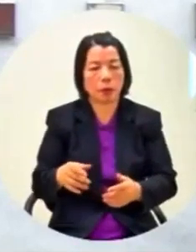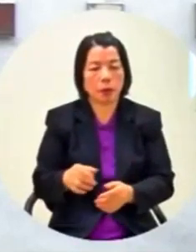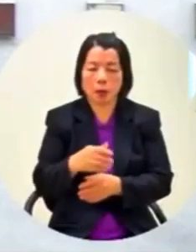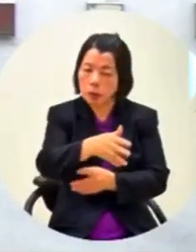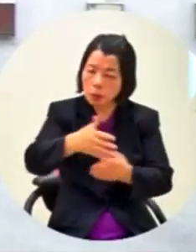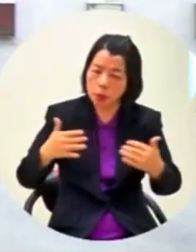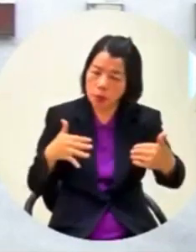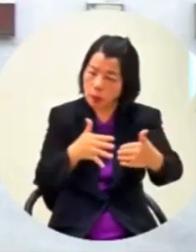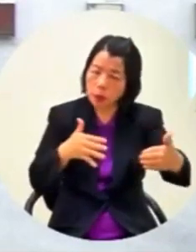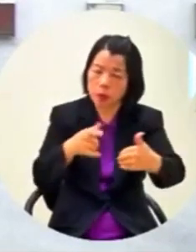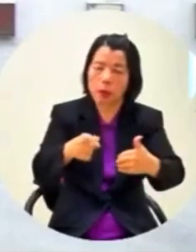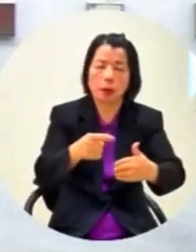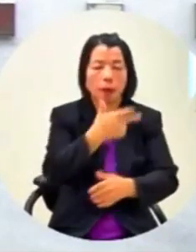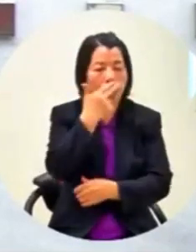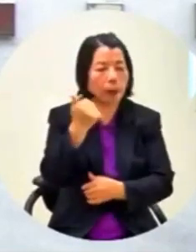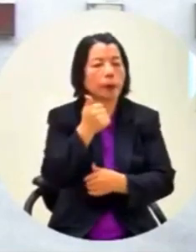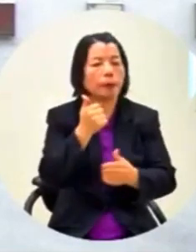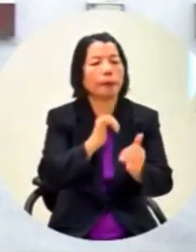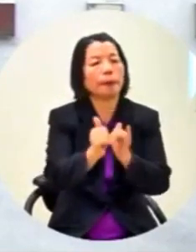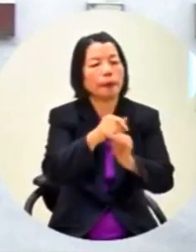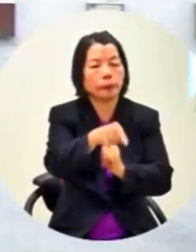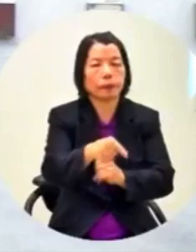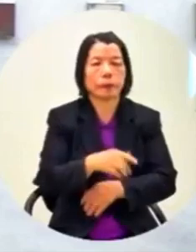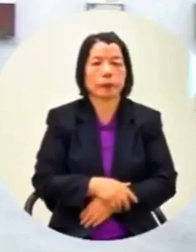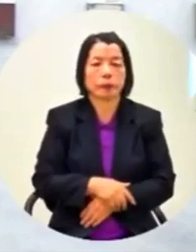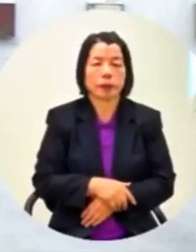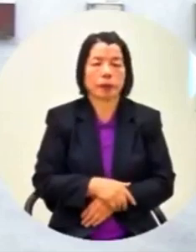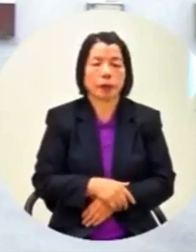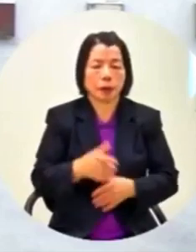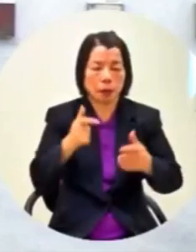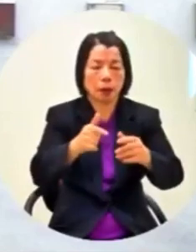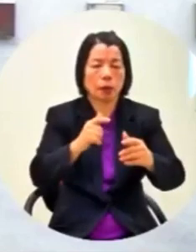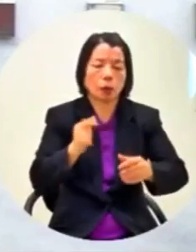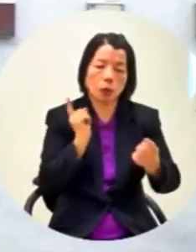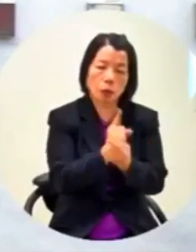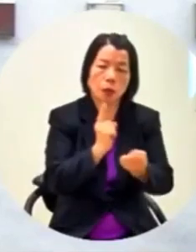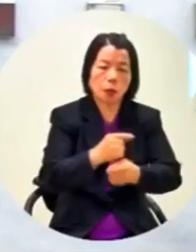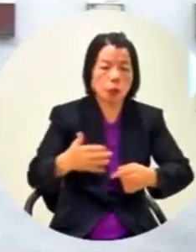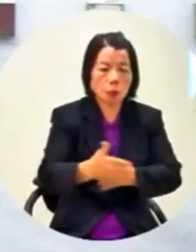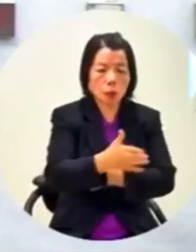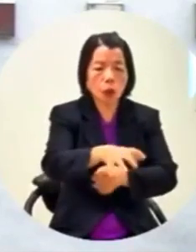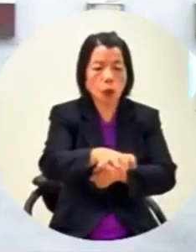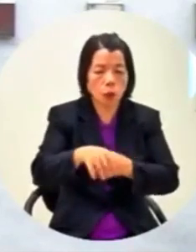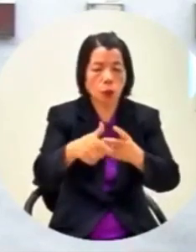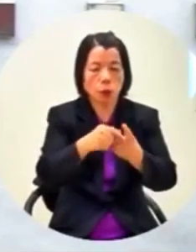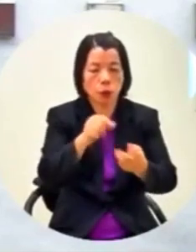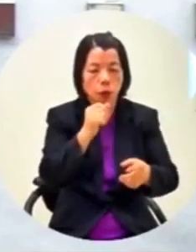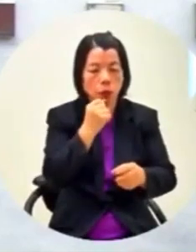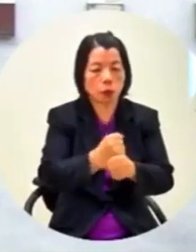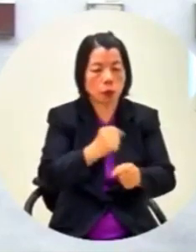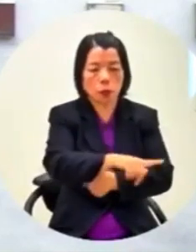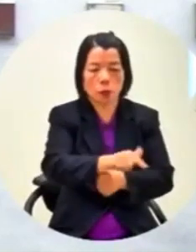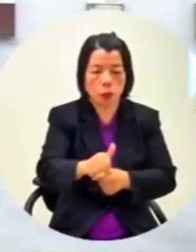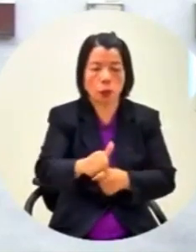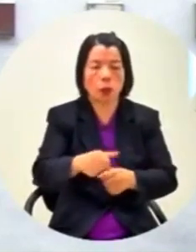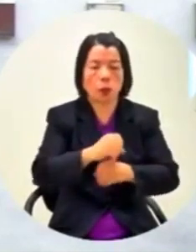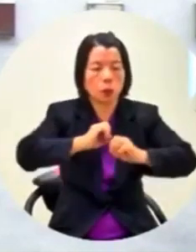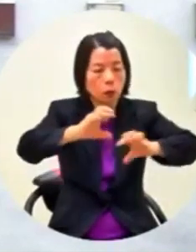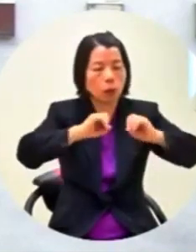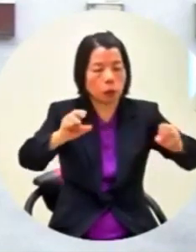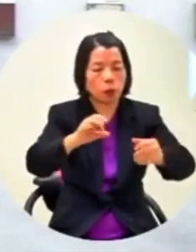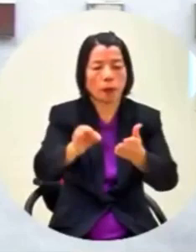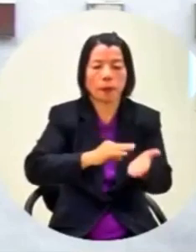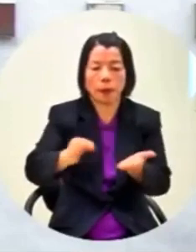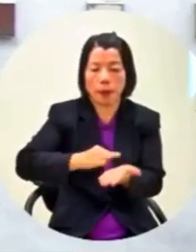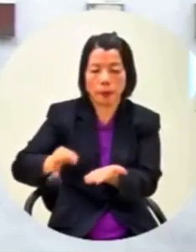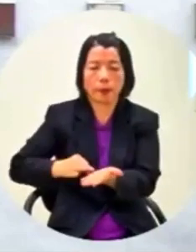市政府透过自有的电商平台，协助农渔产品以及零售商品等宣传销售。